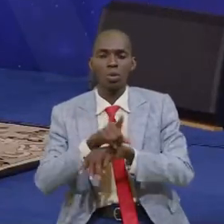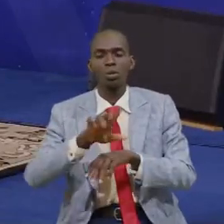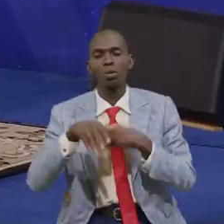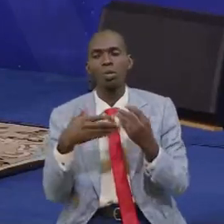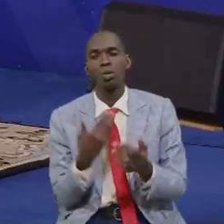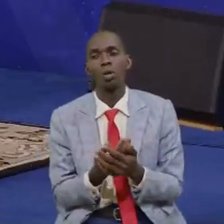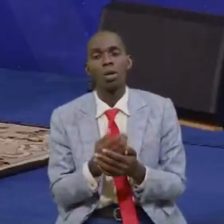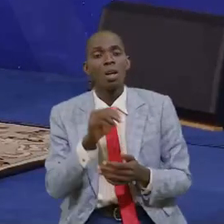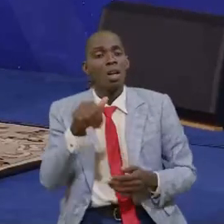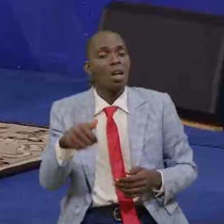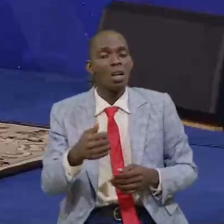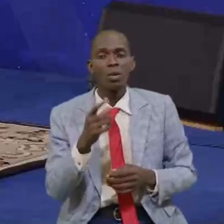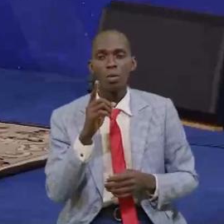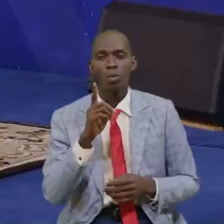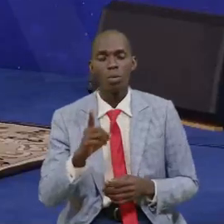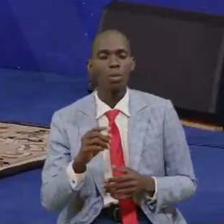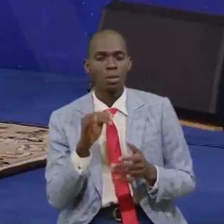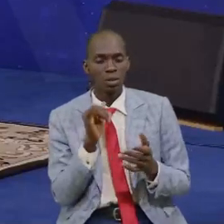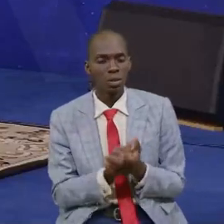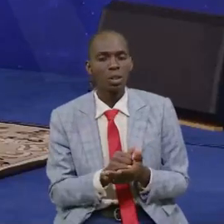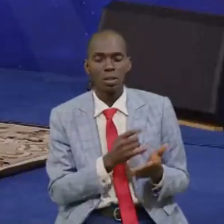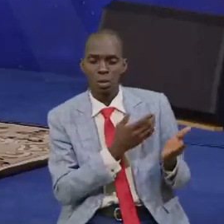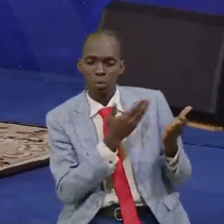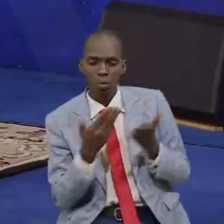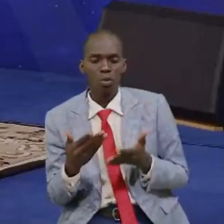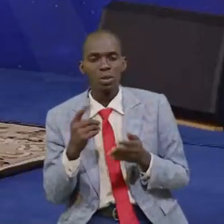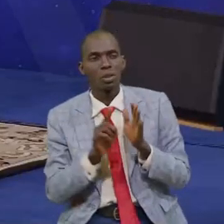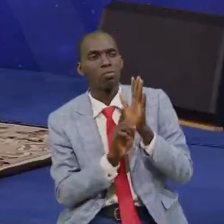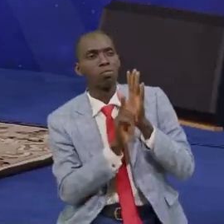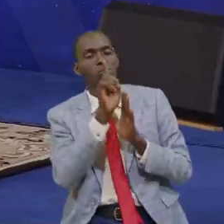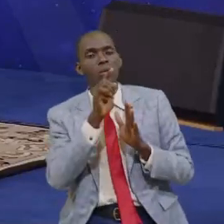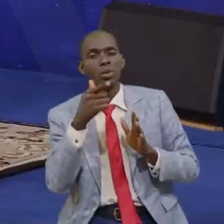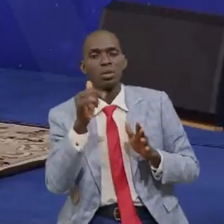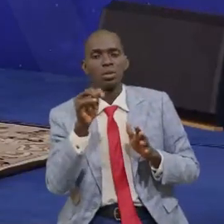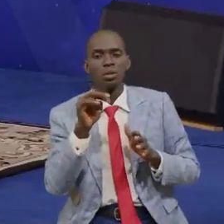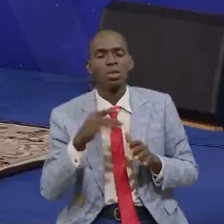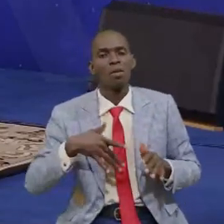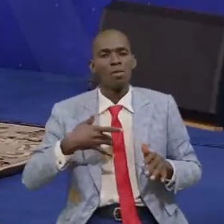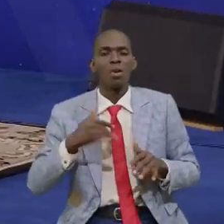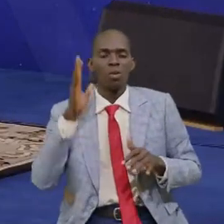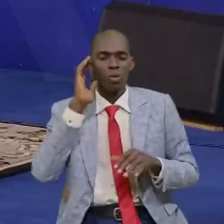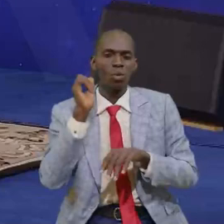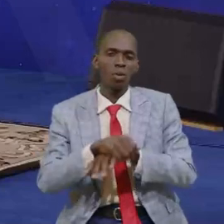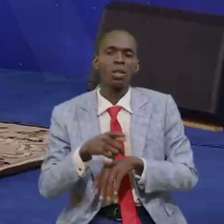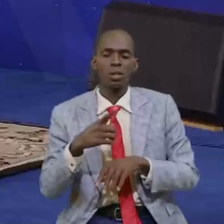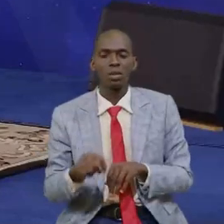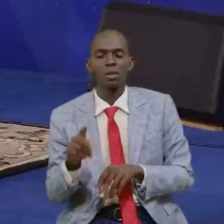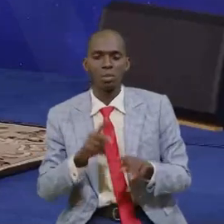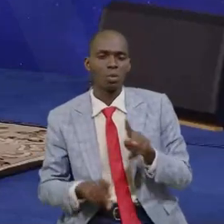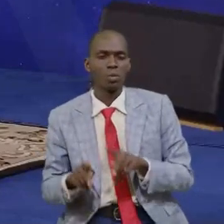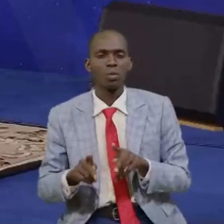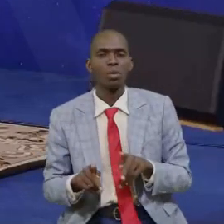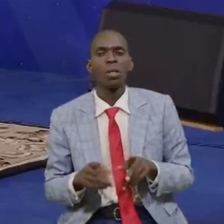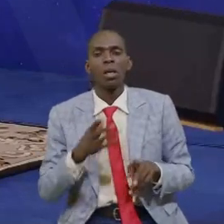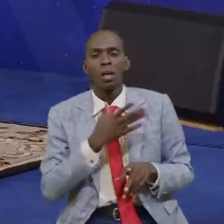Tous ceux qu'il amènera, ils pensaient qu'il allait vaincre la personne. Pourquoi est-ce que vous attendez? Est-ce que vous n'êtes pas...